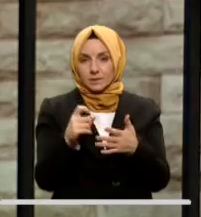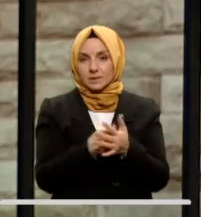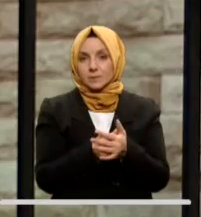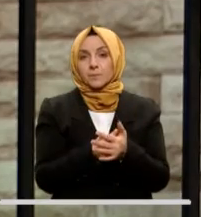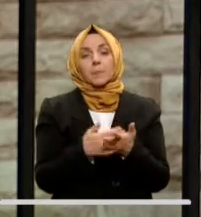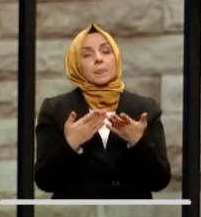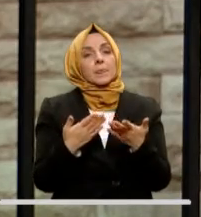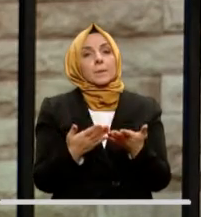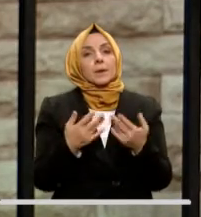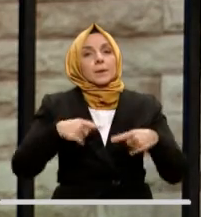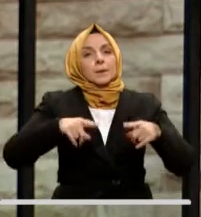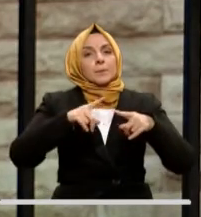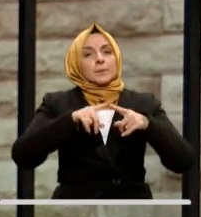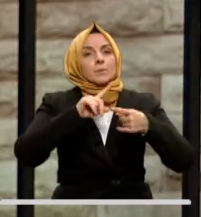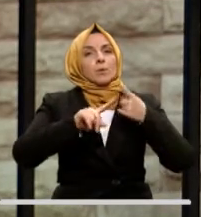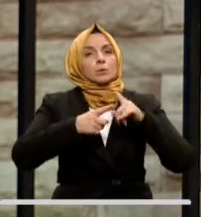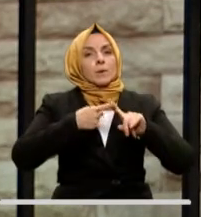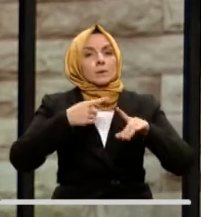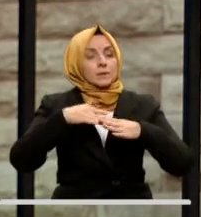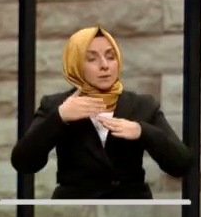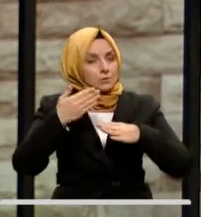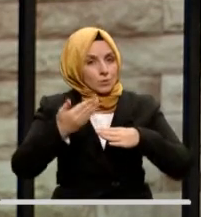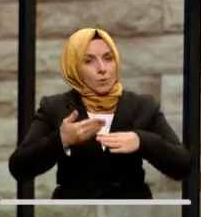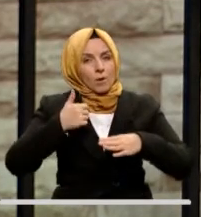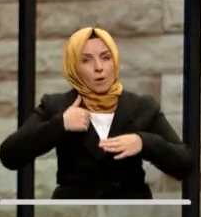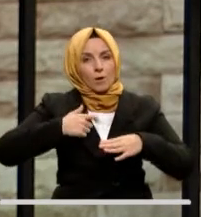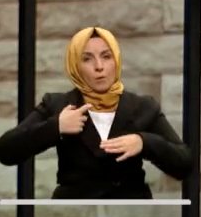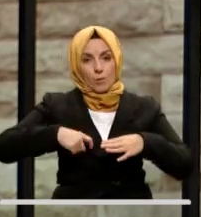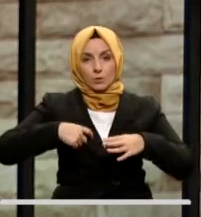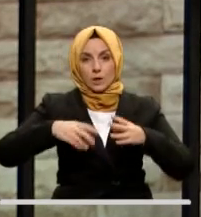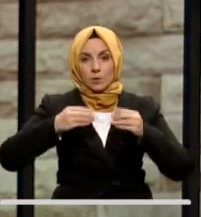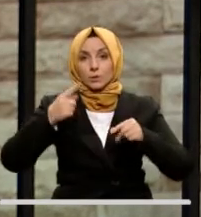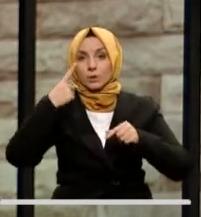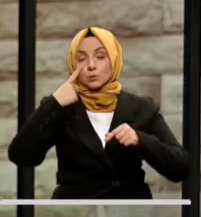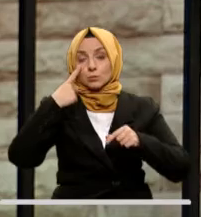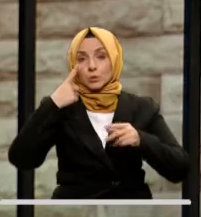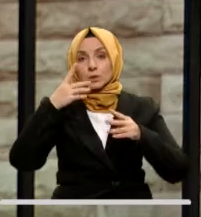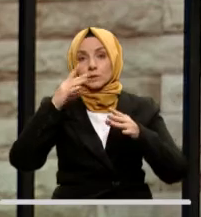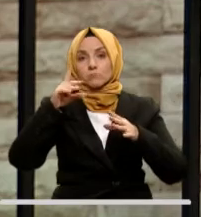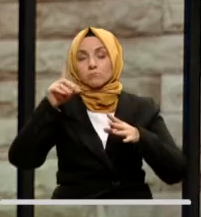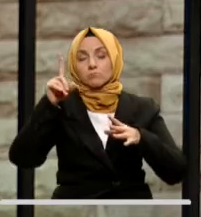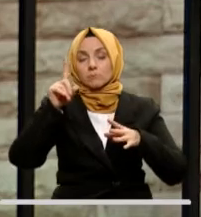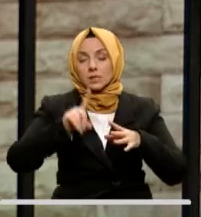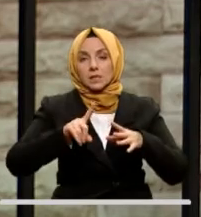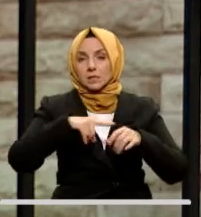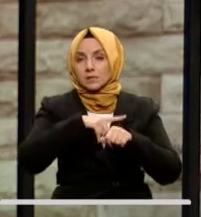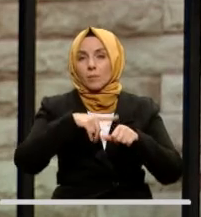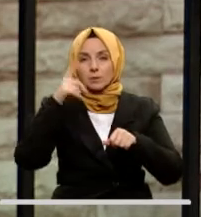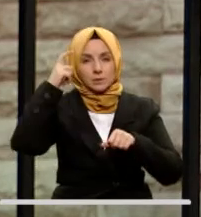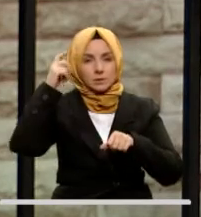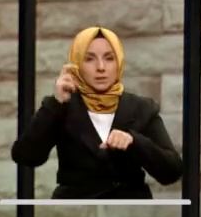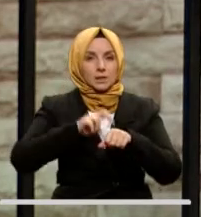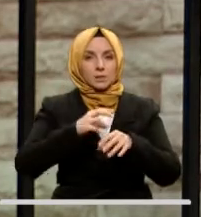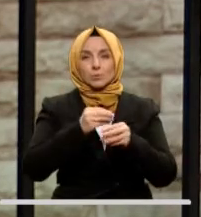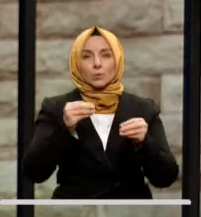bizim tabi Osmanlı'dan sonra özellikle Cumhuriyetin ilk dönemlerinde hatırlayalım şöyle bir çok ciddi mi bu